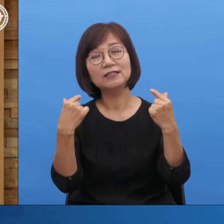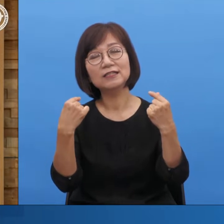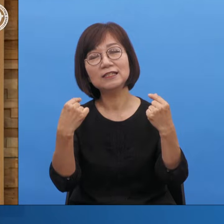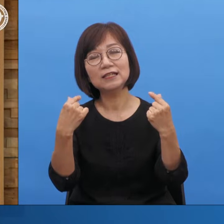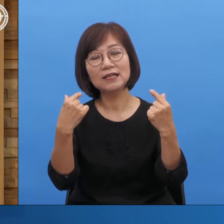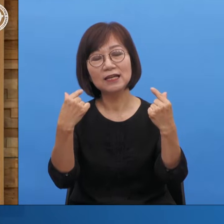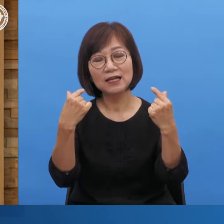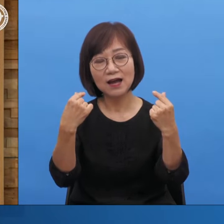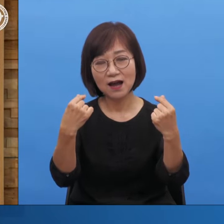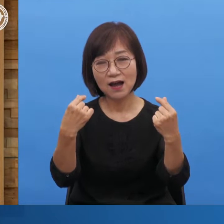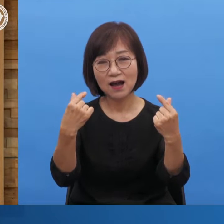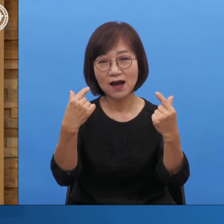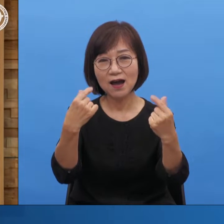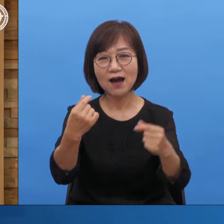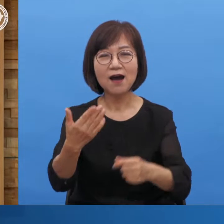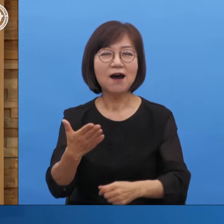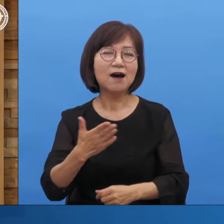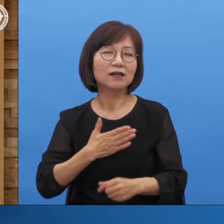변치